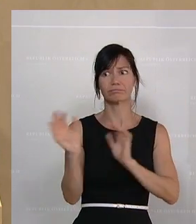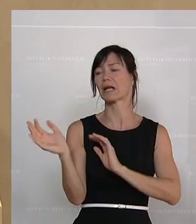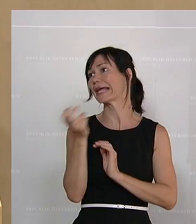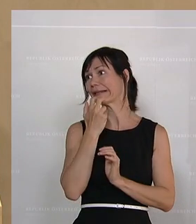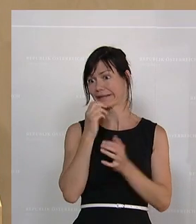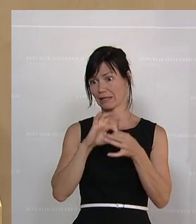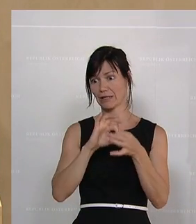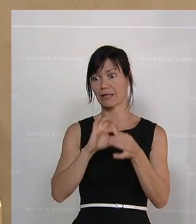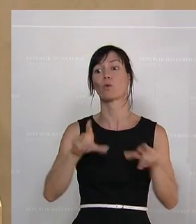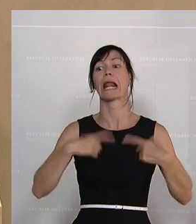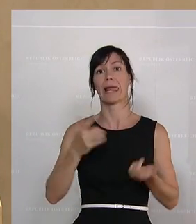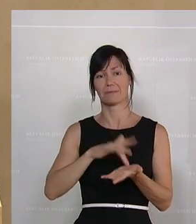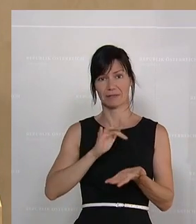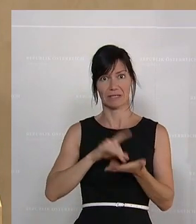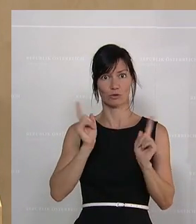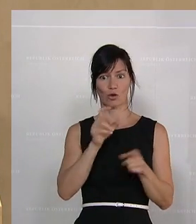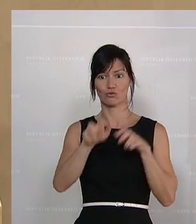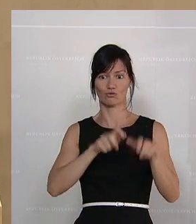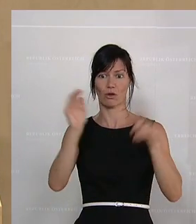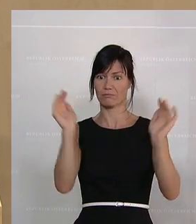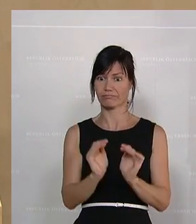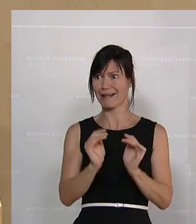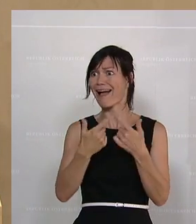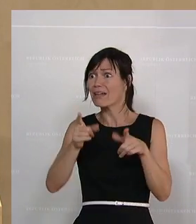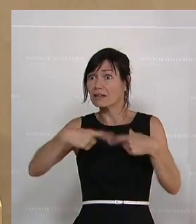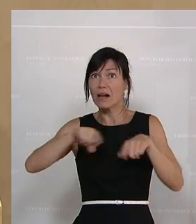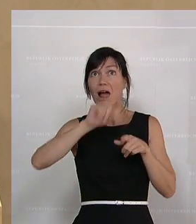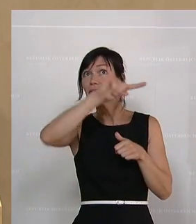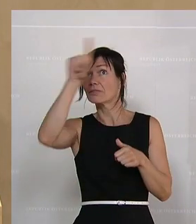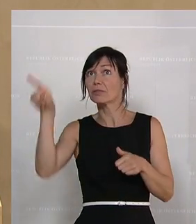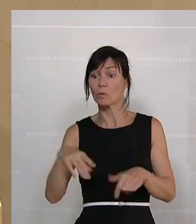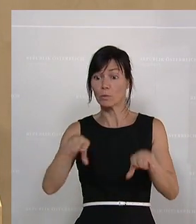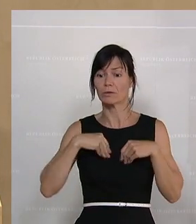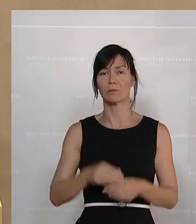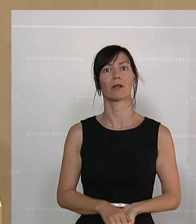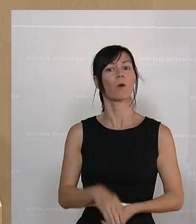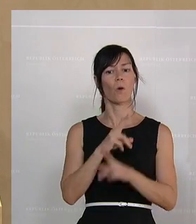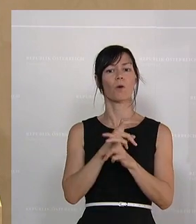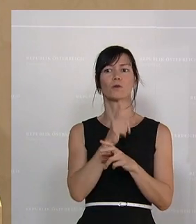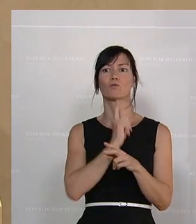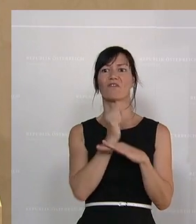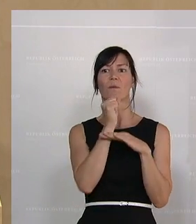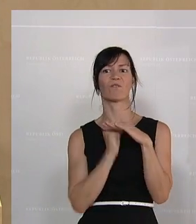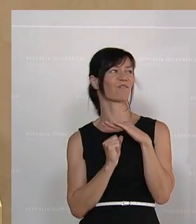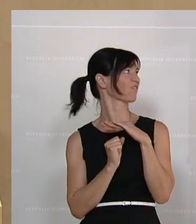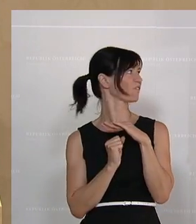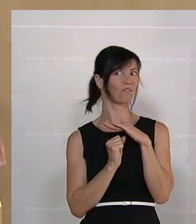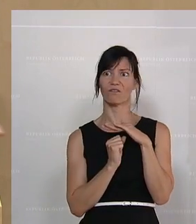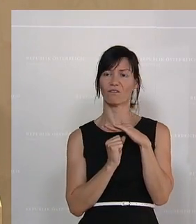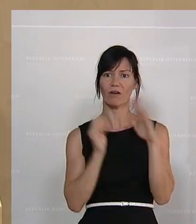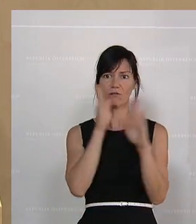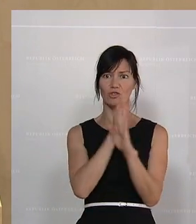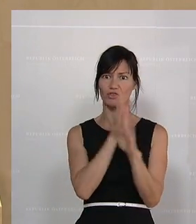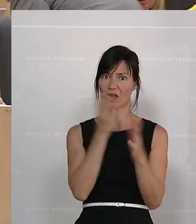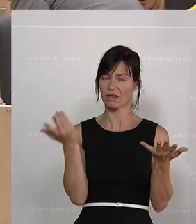und lebensmittel die andere länder bereits machen nein in österreich druckt man sich weg und in dieser zeit hat die